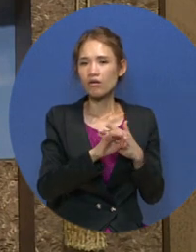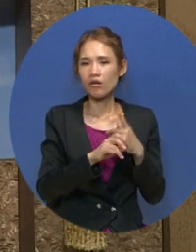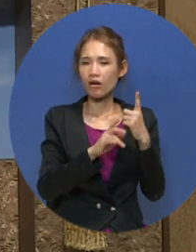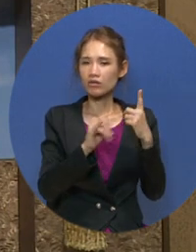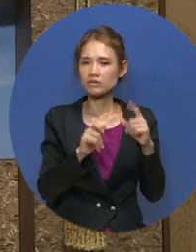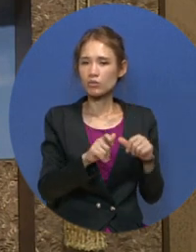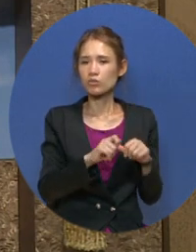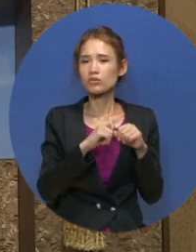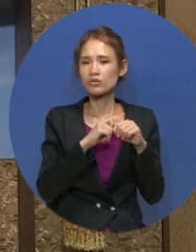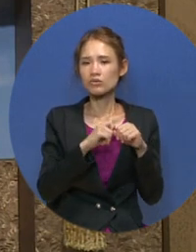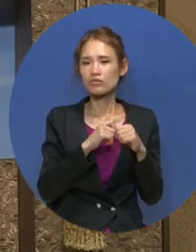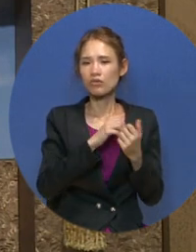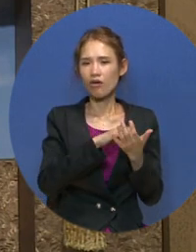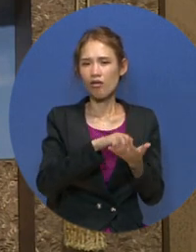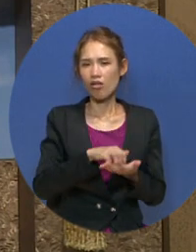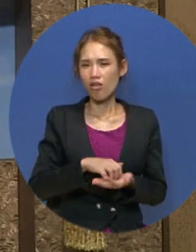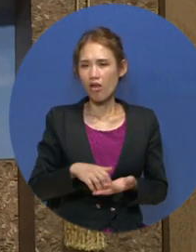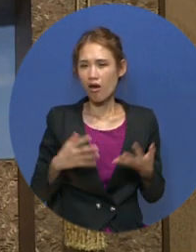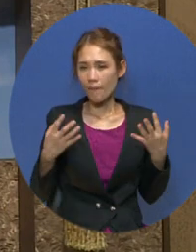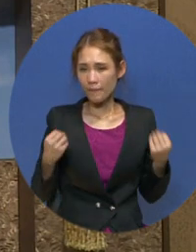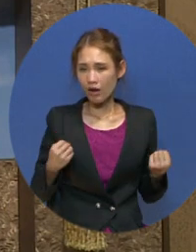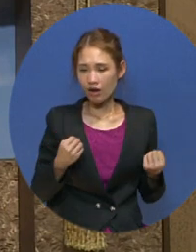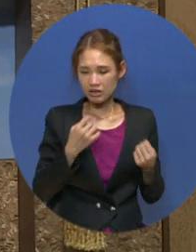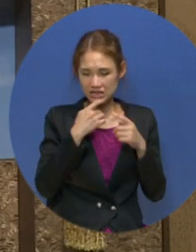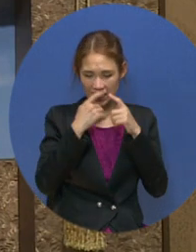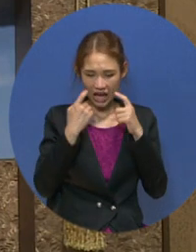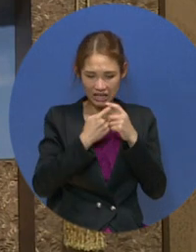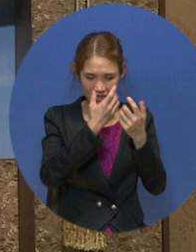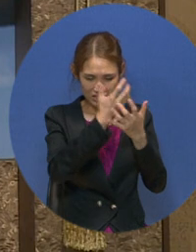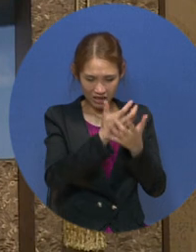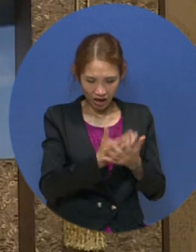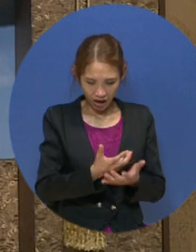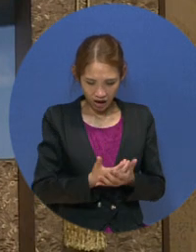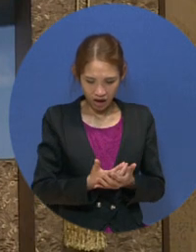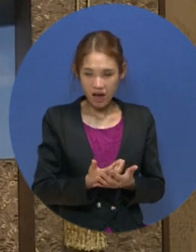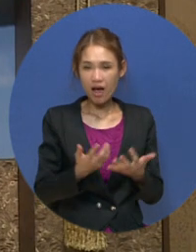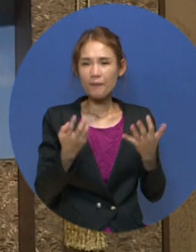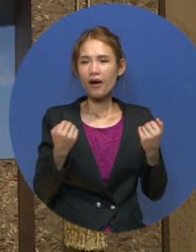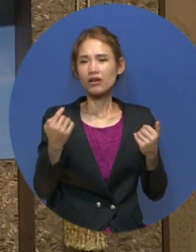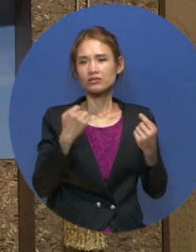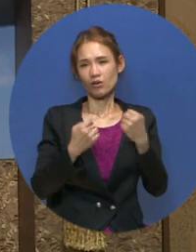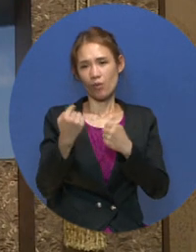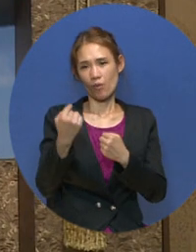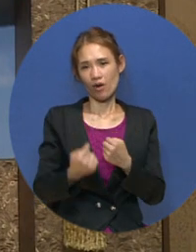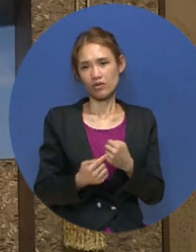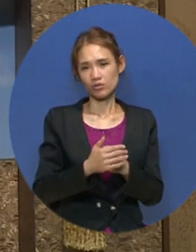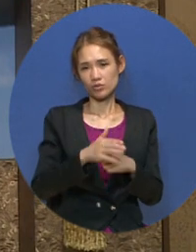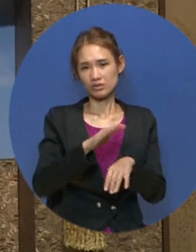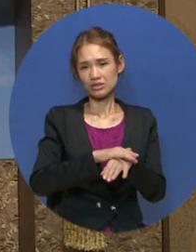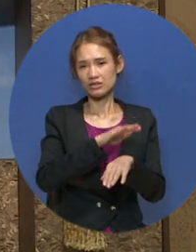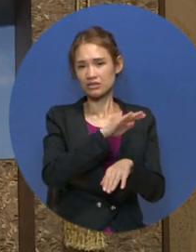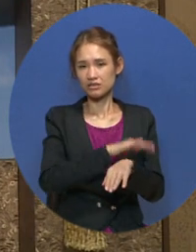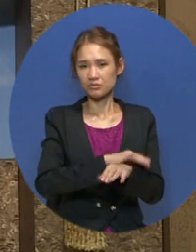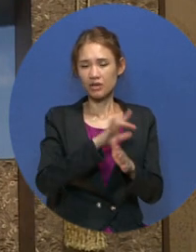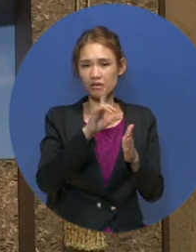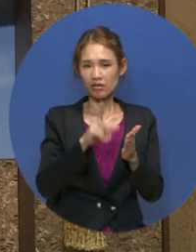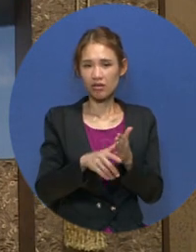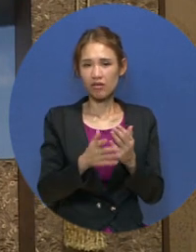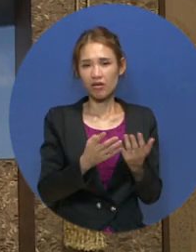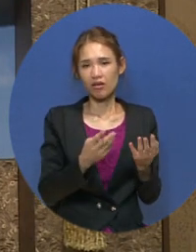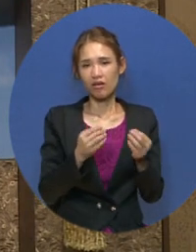고용하는데 뭐 수십 장의 이력서가 들어오기도 하고요. 네. 또 실습을